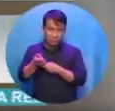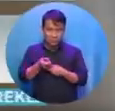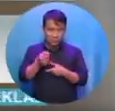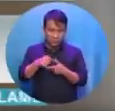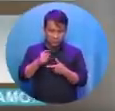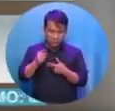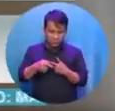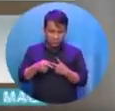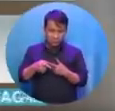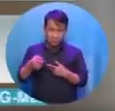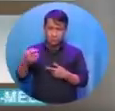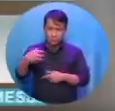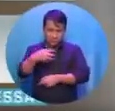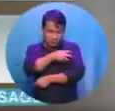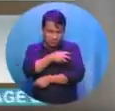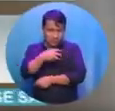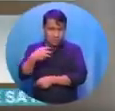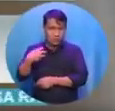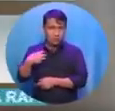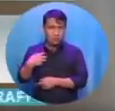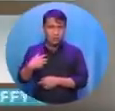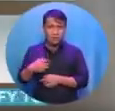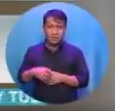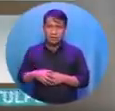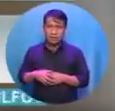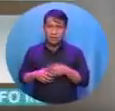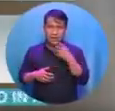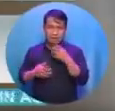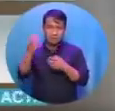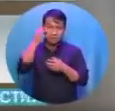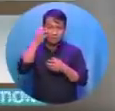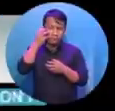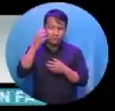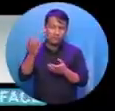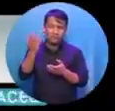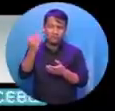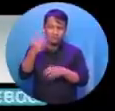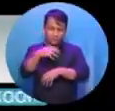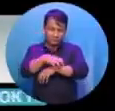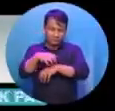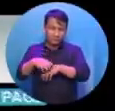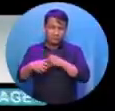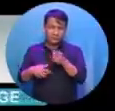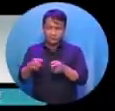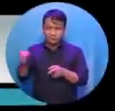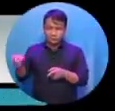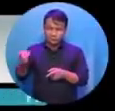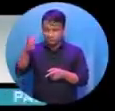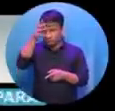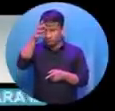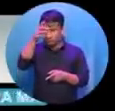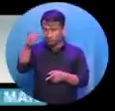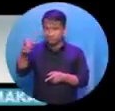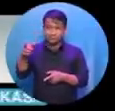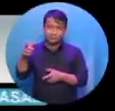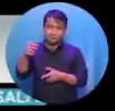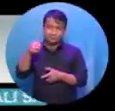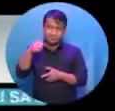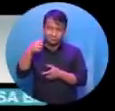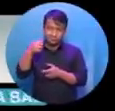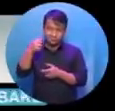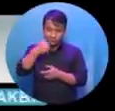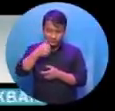puro pasa po, sir, ako dito. Bakit po kayo nagkapasa? Dito po, sir. Bakit po kayo nagkapasa? Gawa po nung tatay ng sir. Tatay